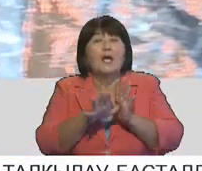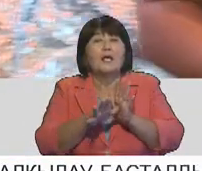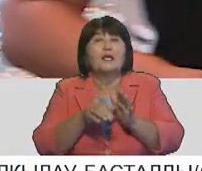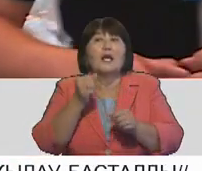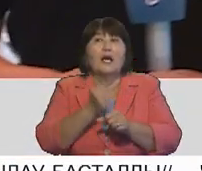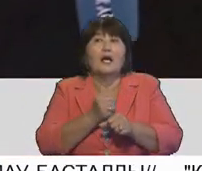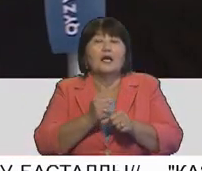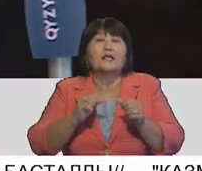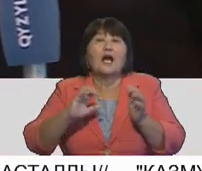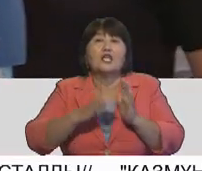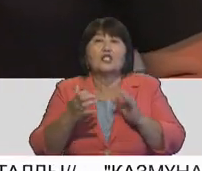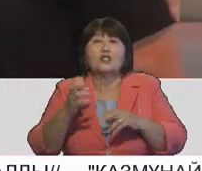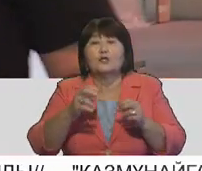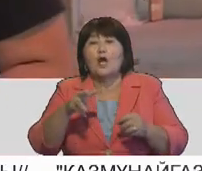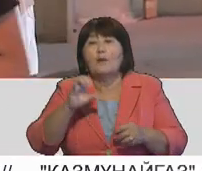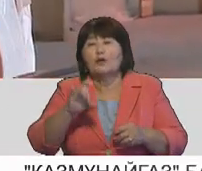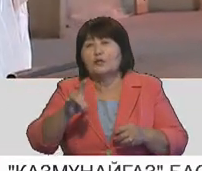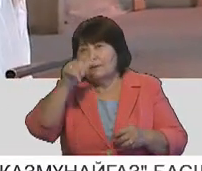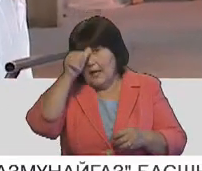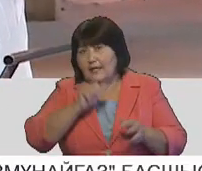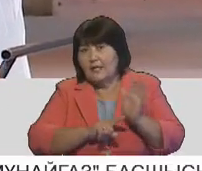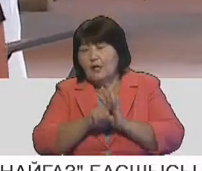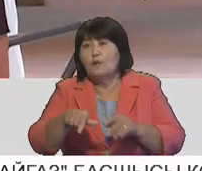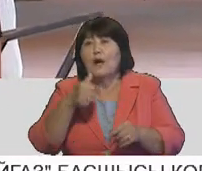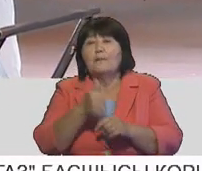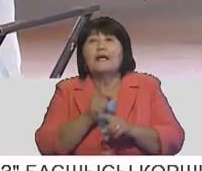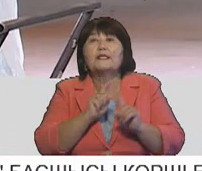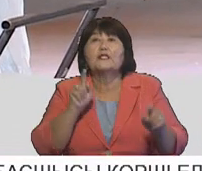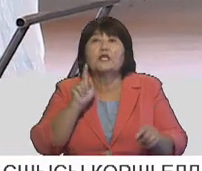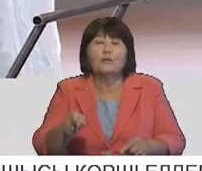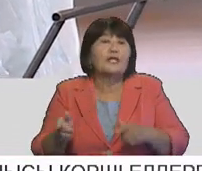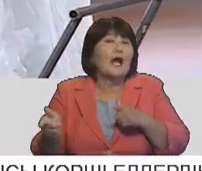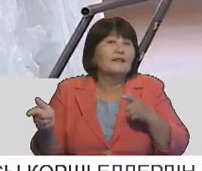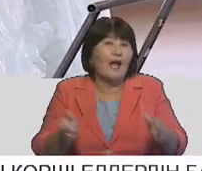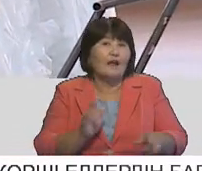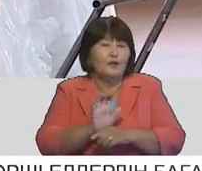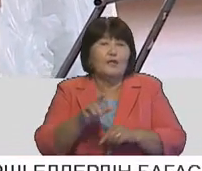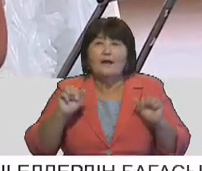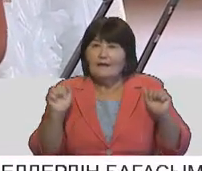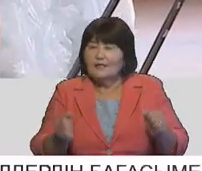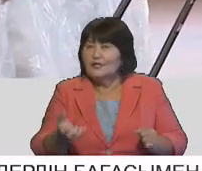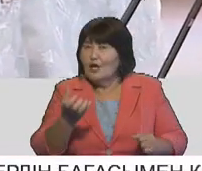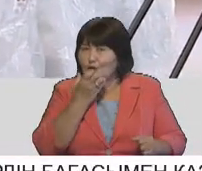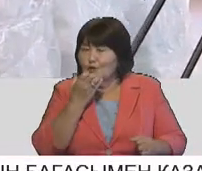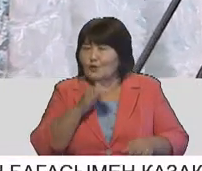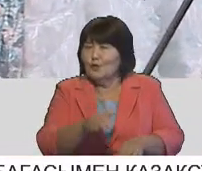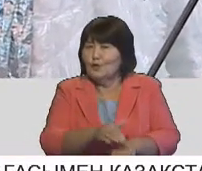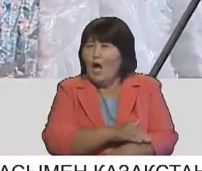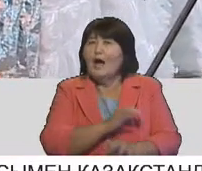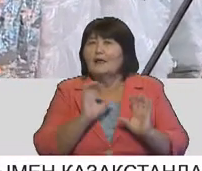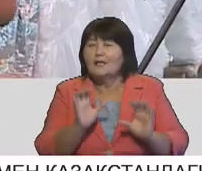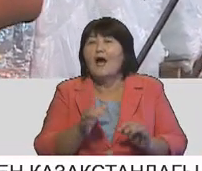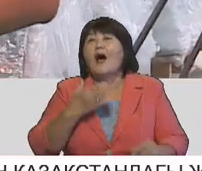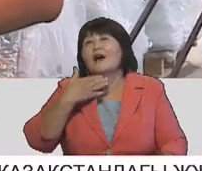арналған шыны өндірісі маусым айында іске қосылды. Мұндағы басты ерекшелік мына дайын өнім қыста жылуды ұзақ сақтайды,